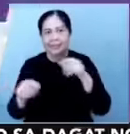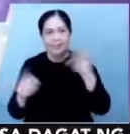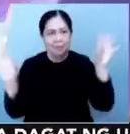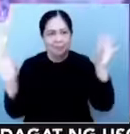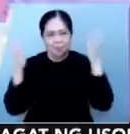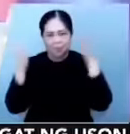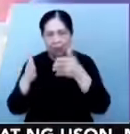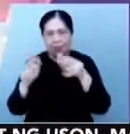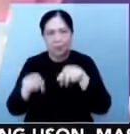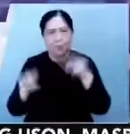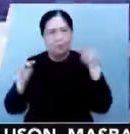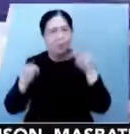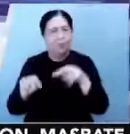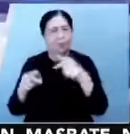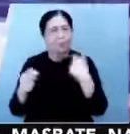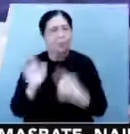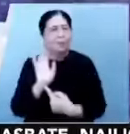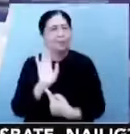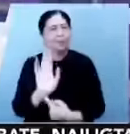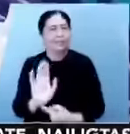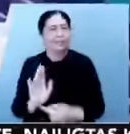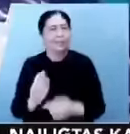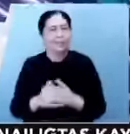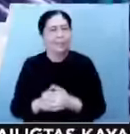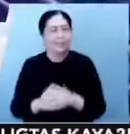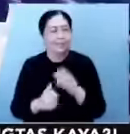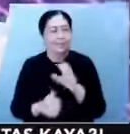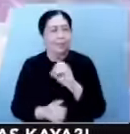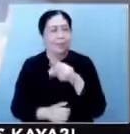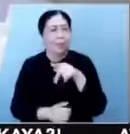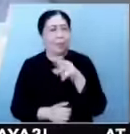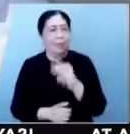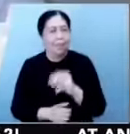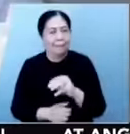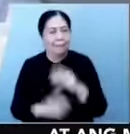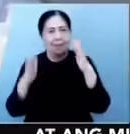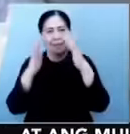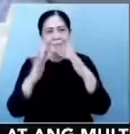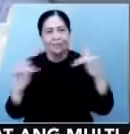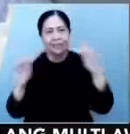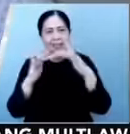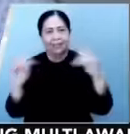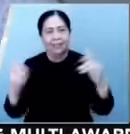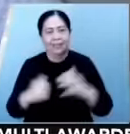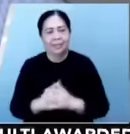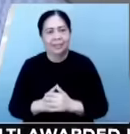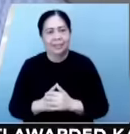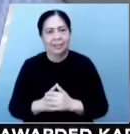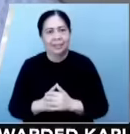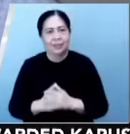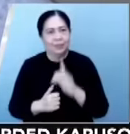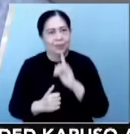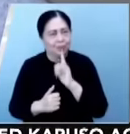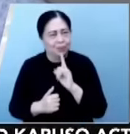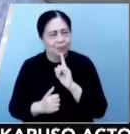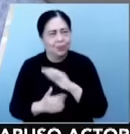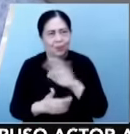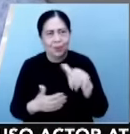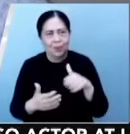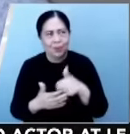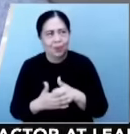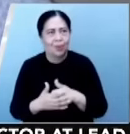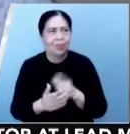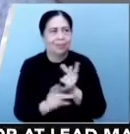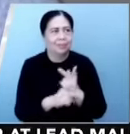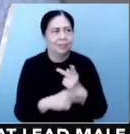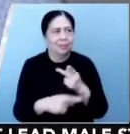pasabog performances sa OPM Festival. Talagang lahat ng prod, lahat ng mga,